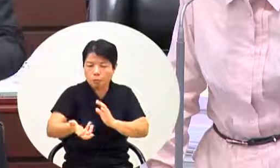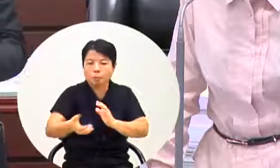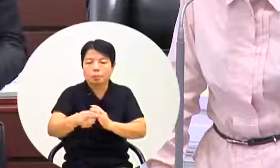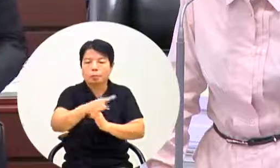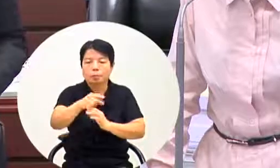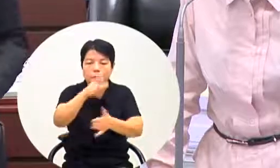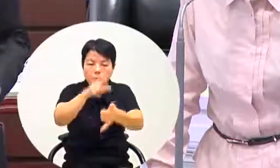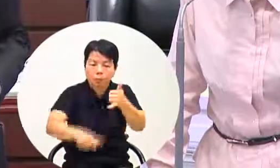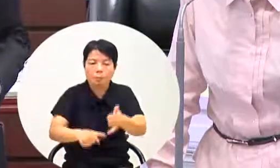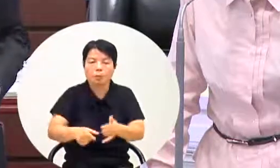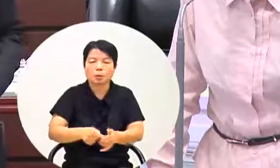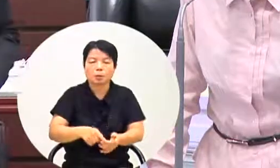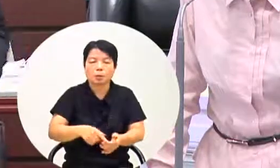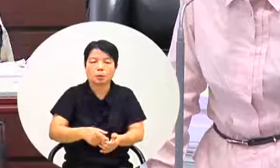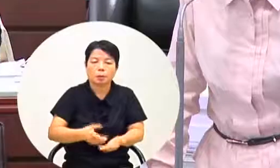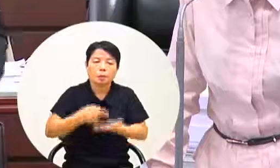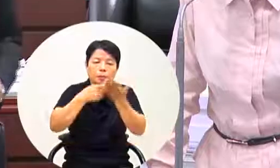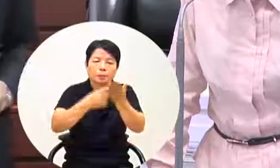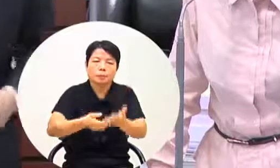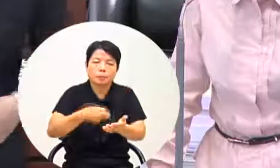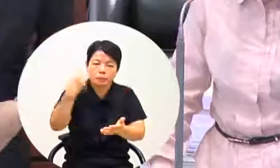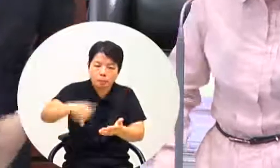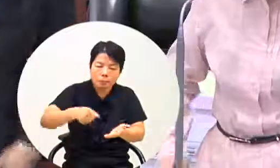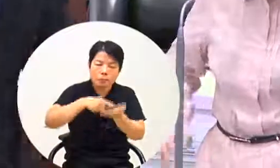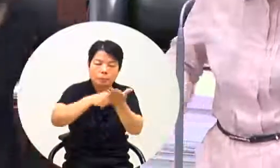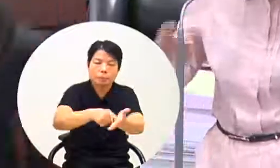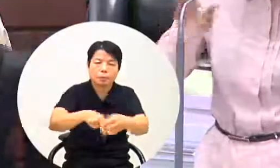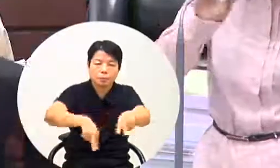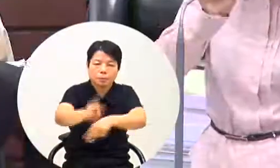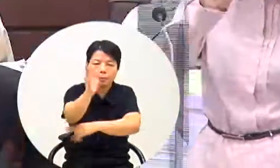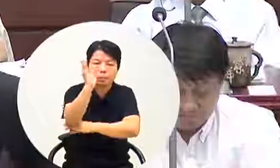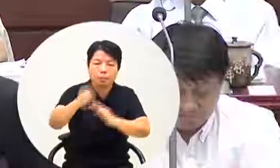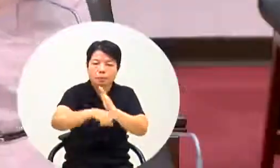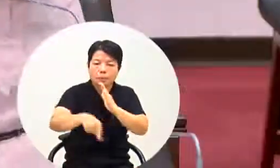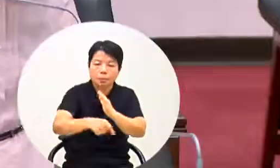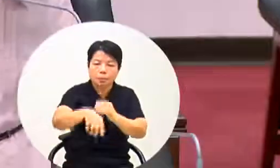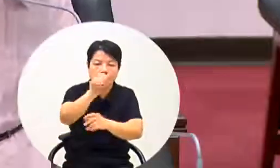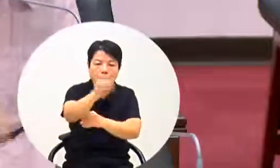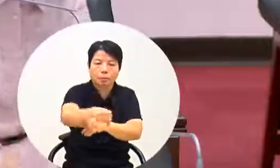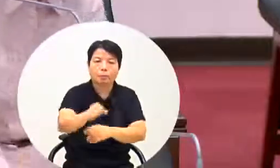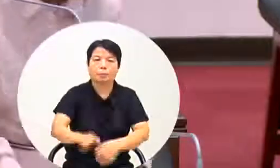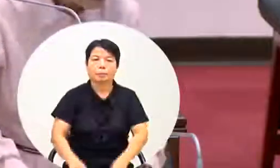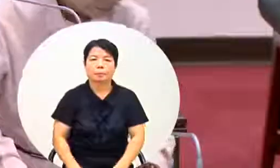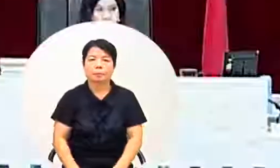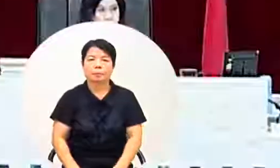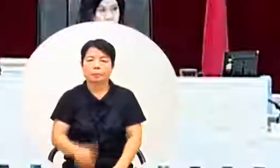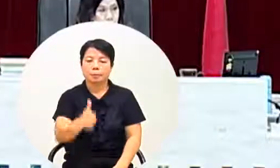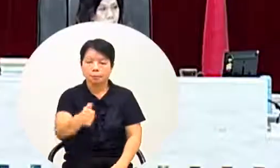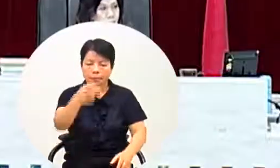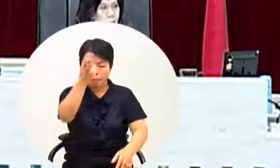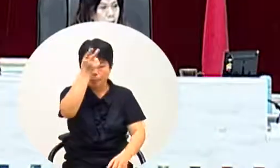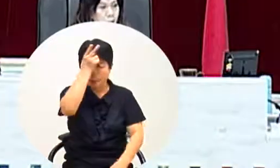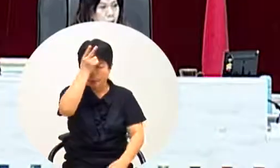再报行政院这边来核定。 好，谢谢。 好，谢谢曾立